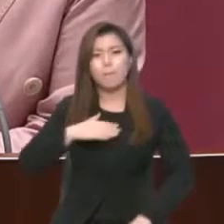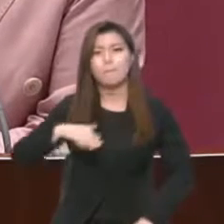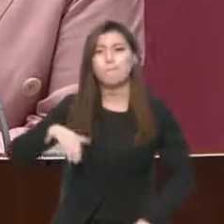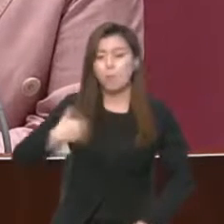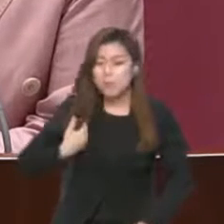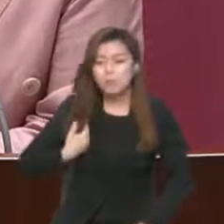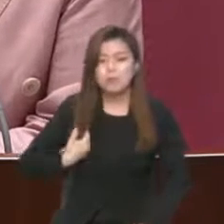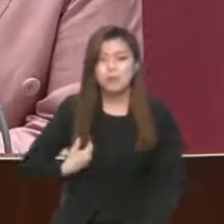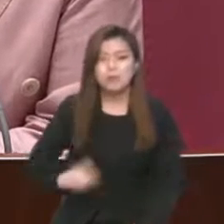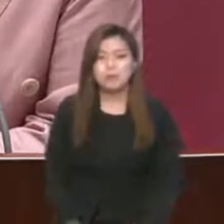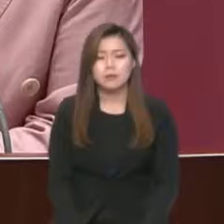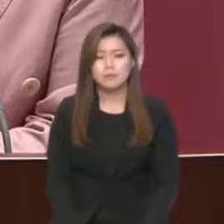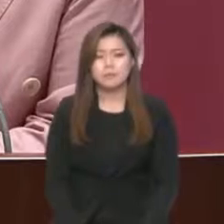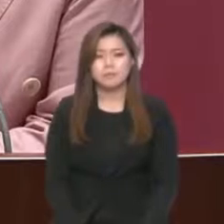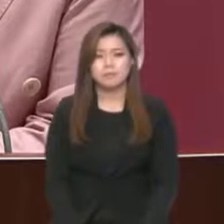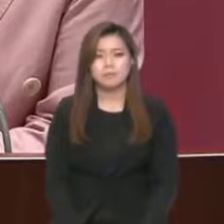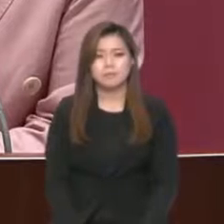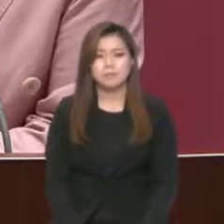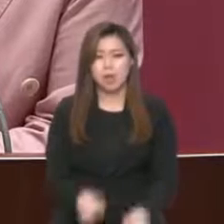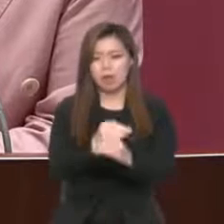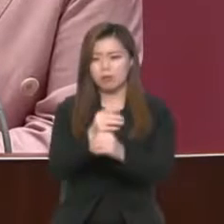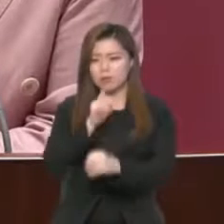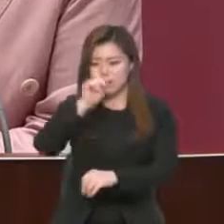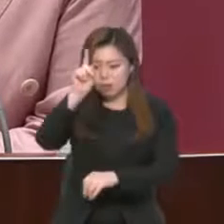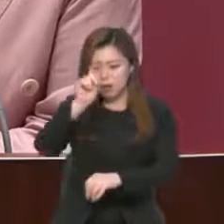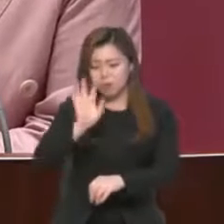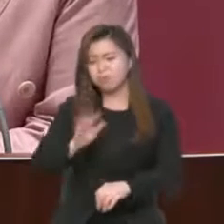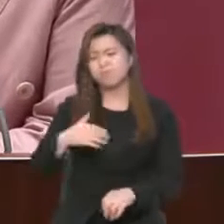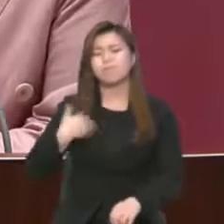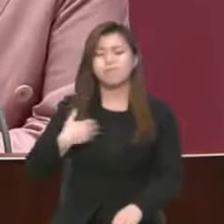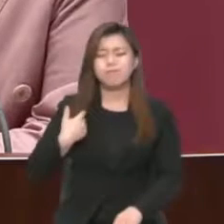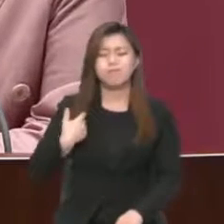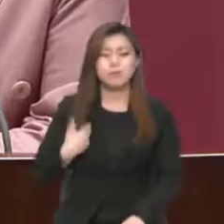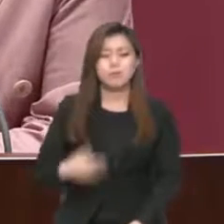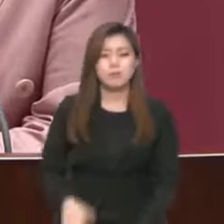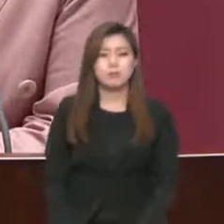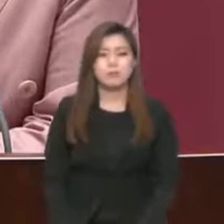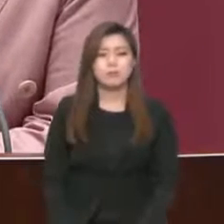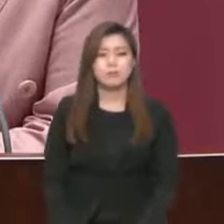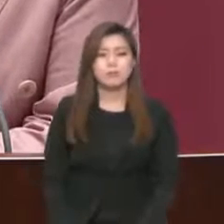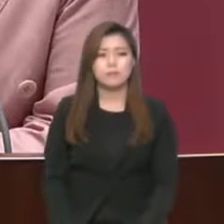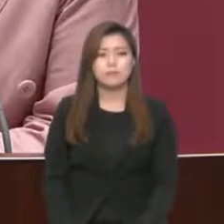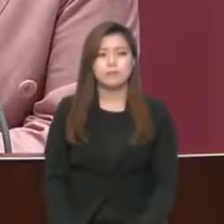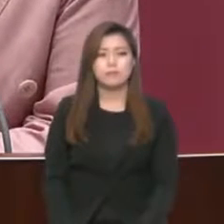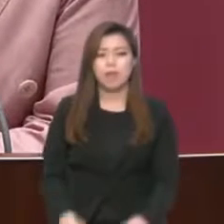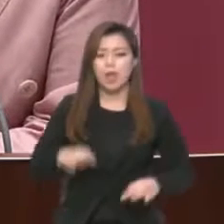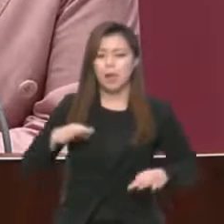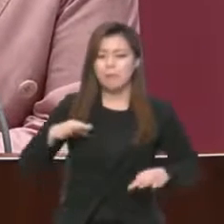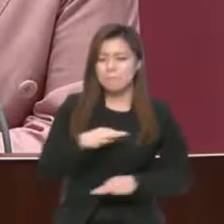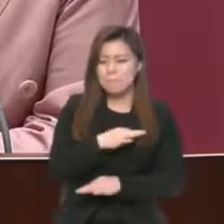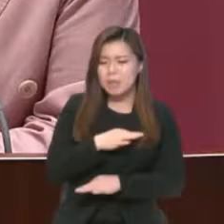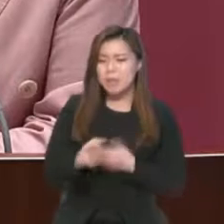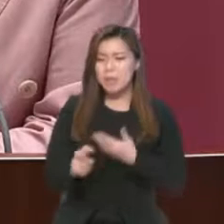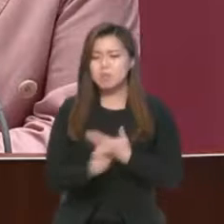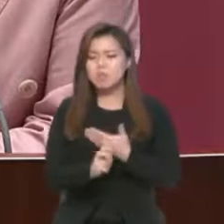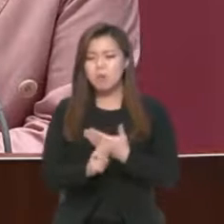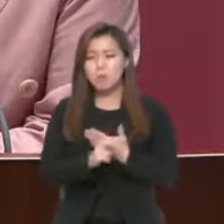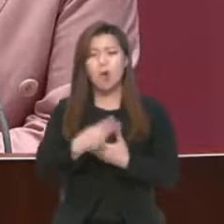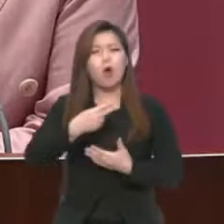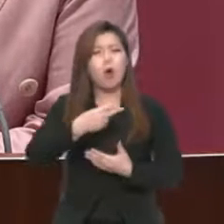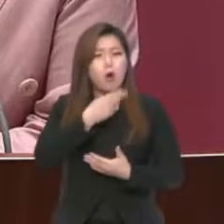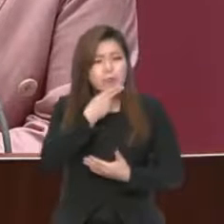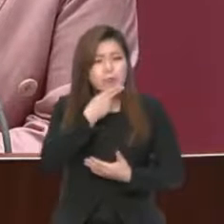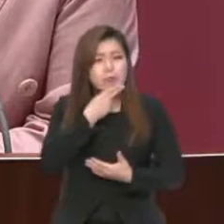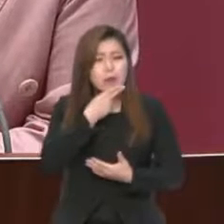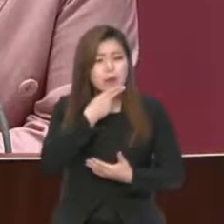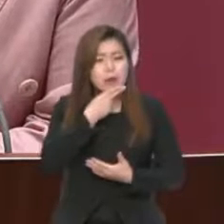모르신다는 네네. 거죠? 예, 언제 했는지 언제 승인하는지 잘 모르신다고 그러셨습니까? 하나 어떤 예. 비리나 불법이 있지 않을 것이다